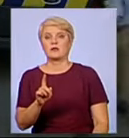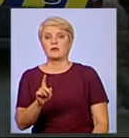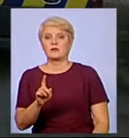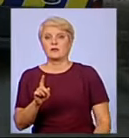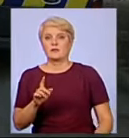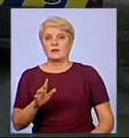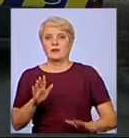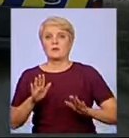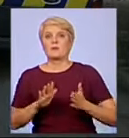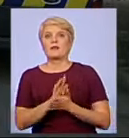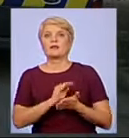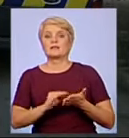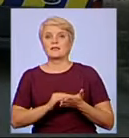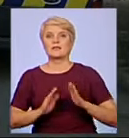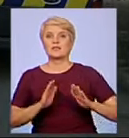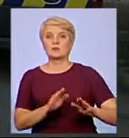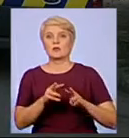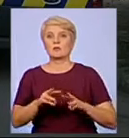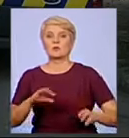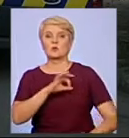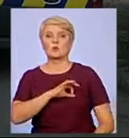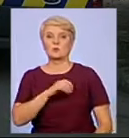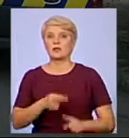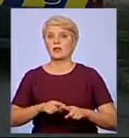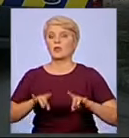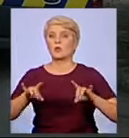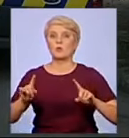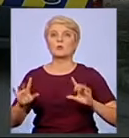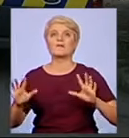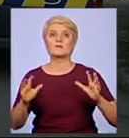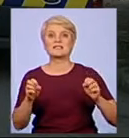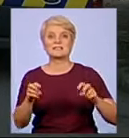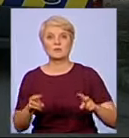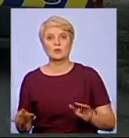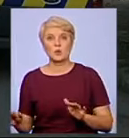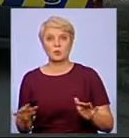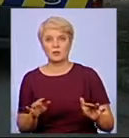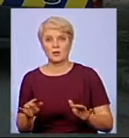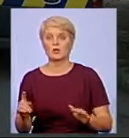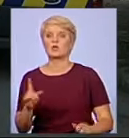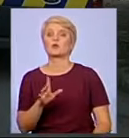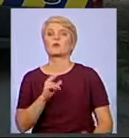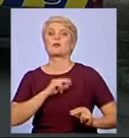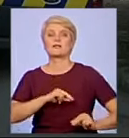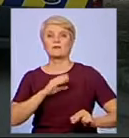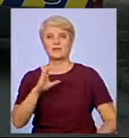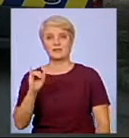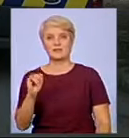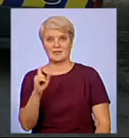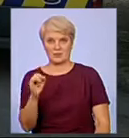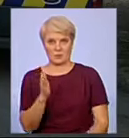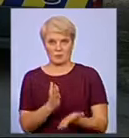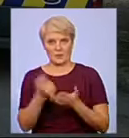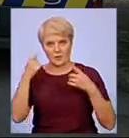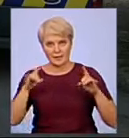прес-секретар заступника міністра юстиції Юрій Маслак, який розповів про те, що відбувалася спецоперація, про те, що працівники СІЗО